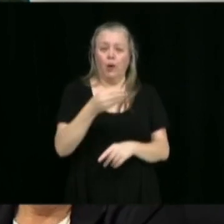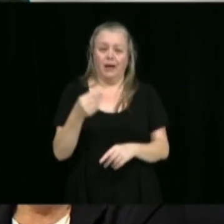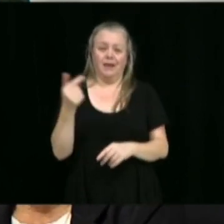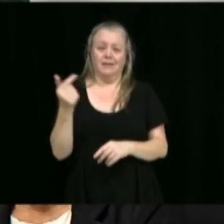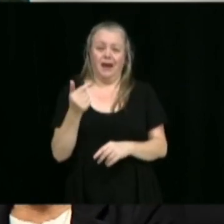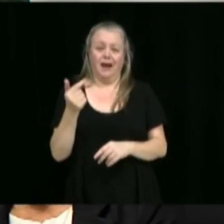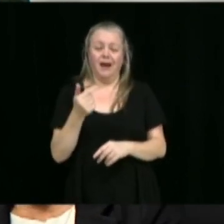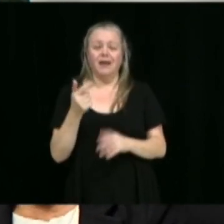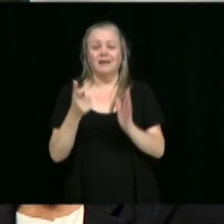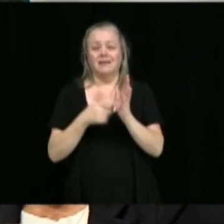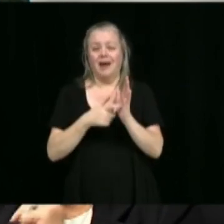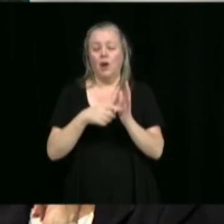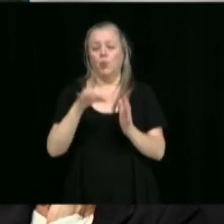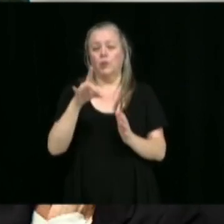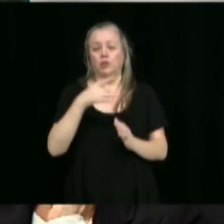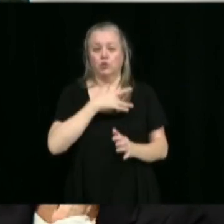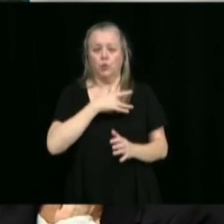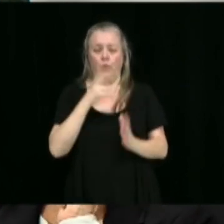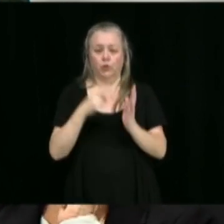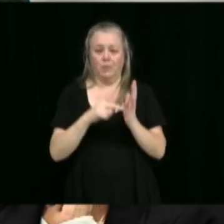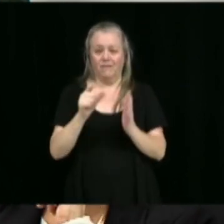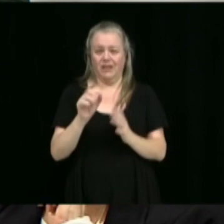juin 2024 de 7h à 16h.